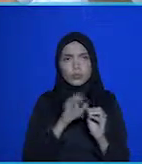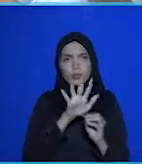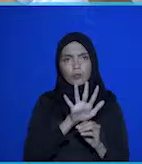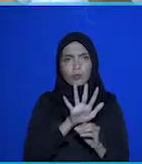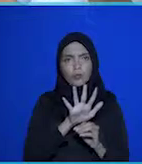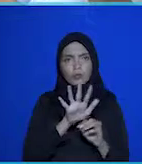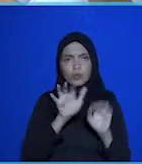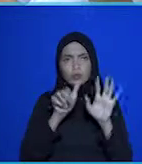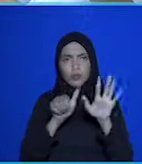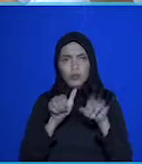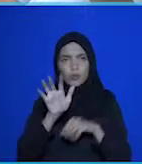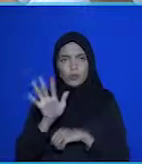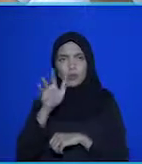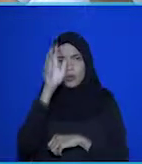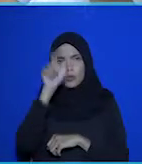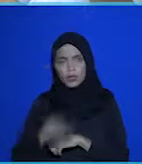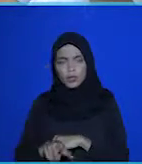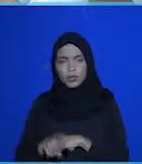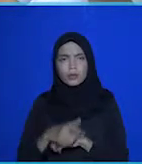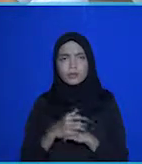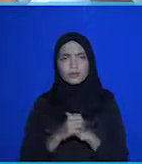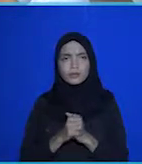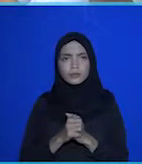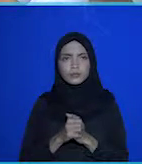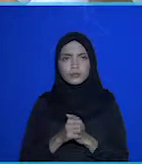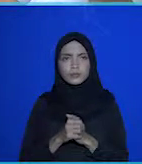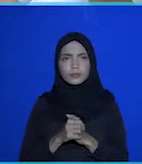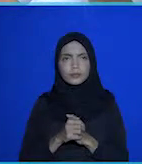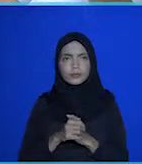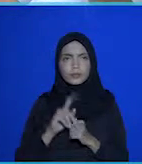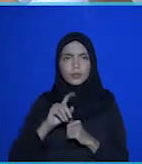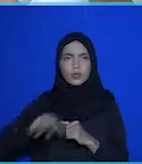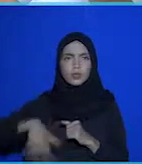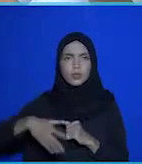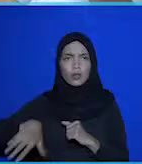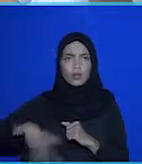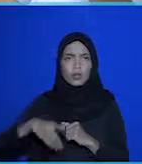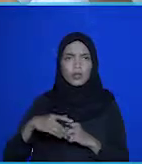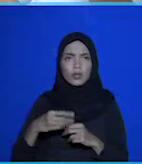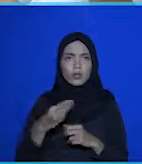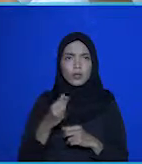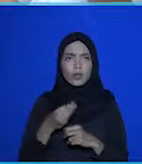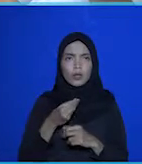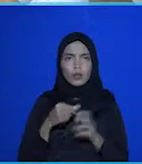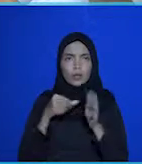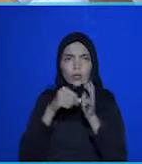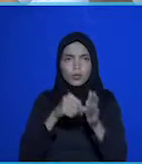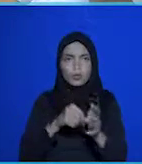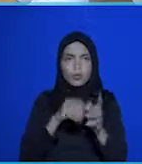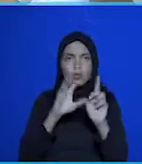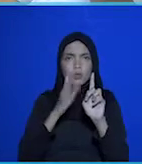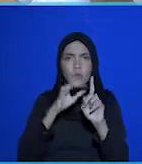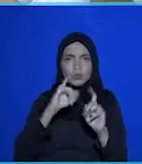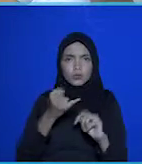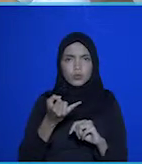565 orang. Kemudian kepada keluarga duka diberikan bantuan 15 juta rupiah